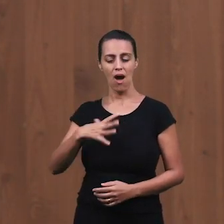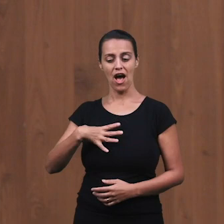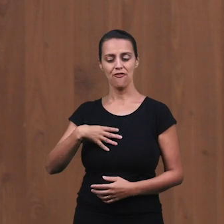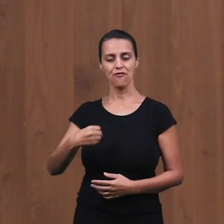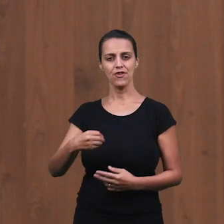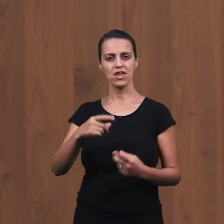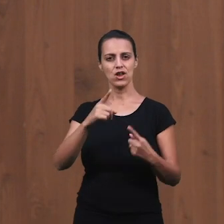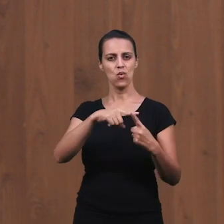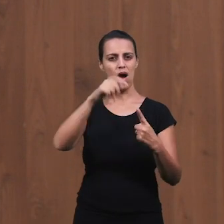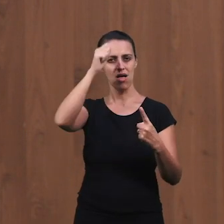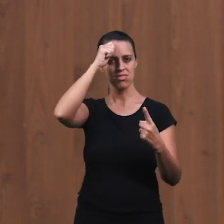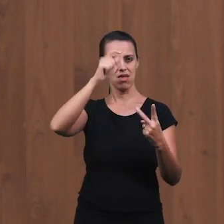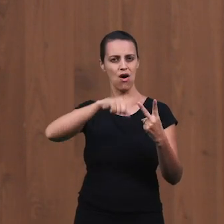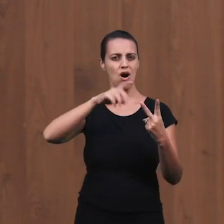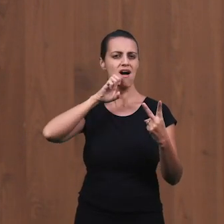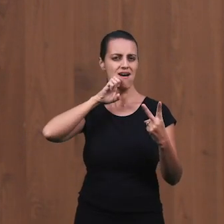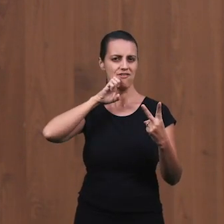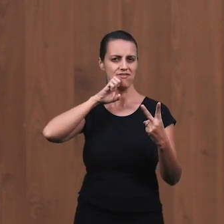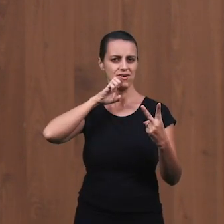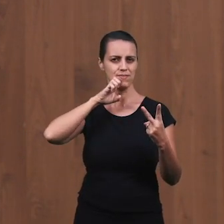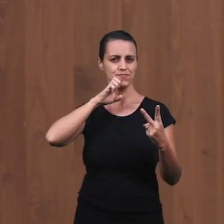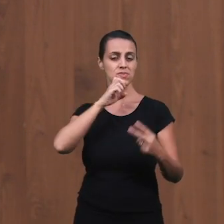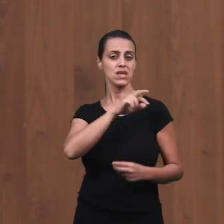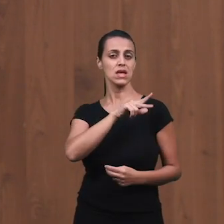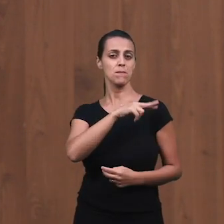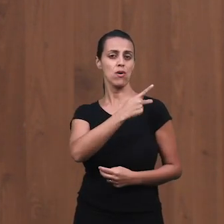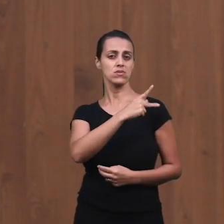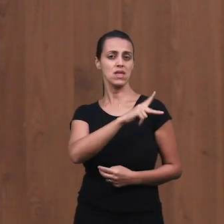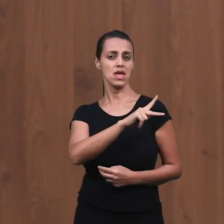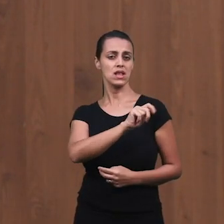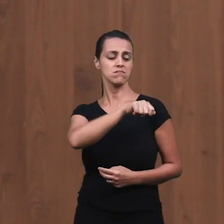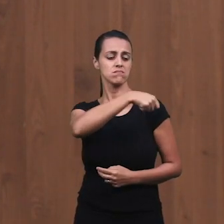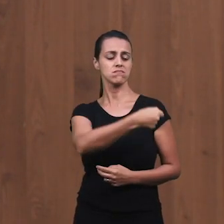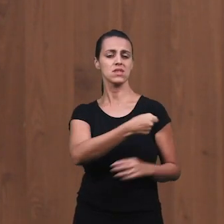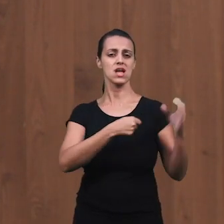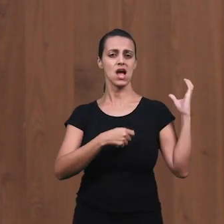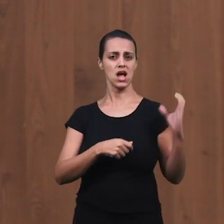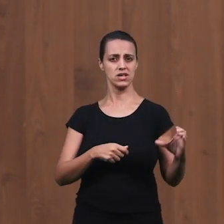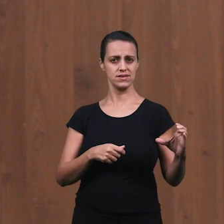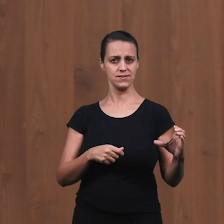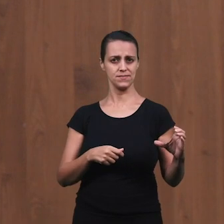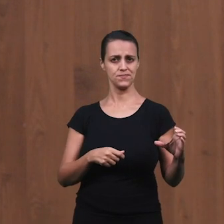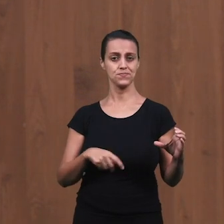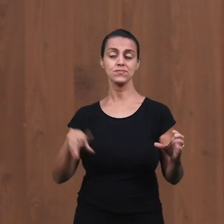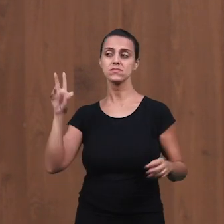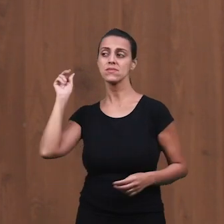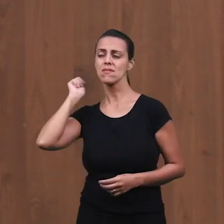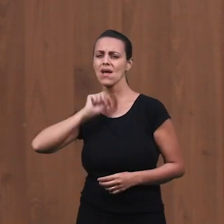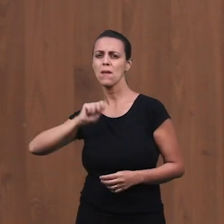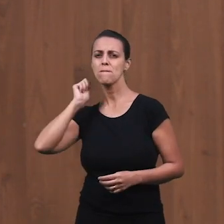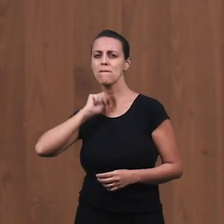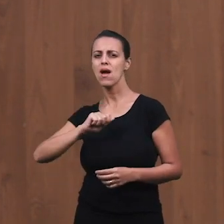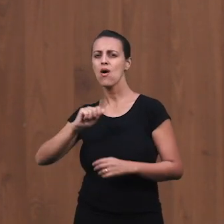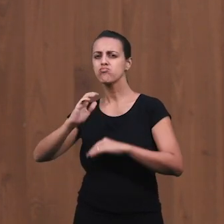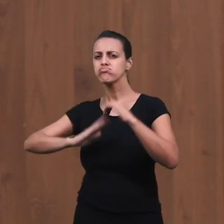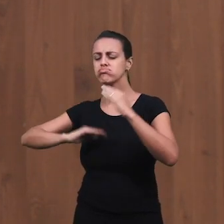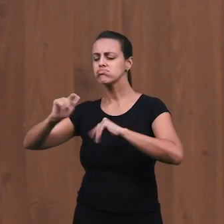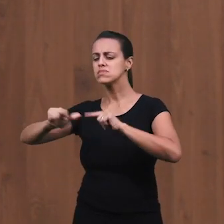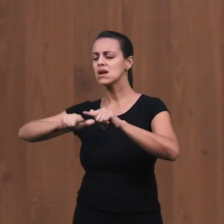des enfants d'Adam et Ève, et son frère appelé Caïn. Abel